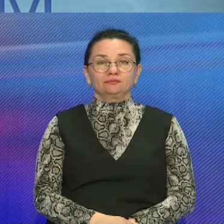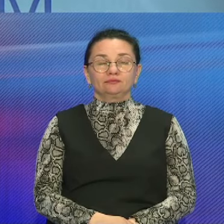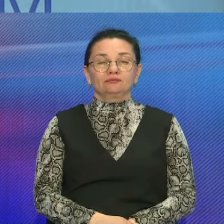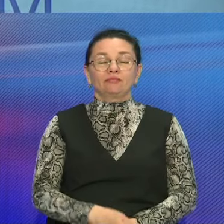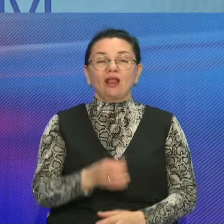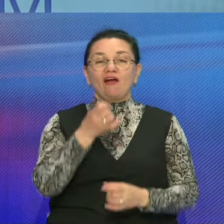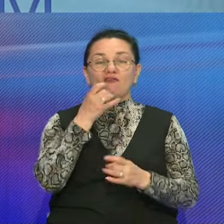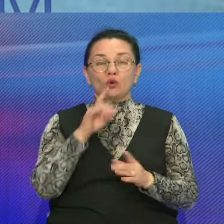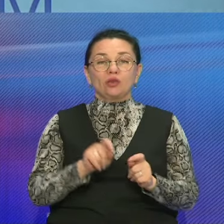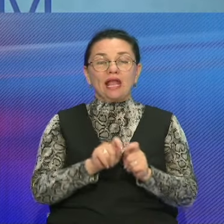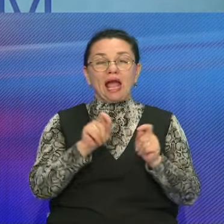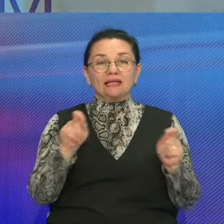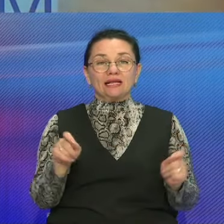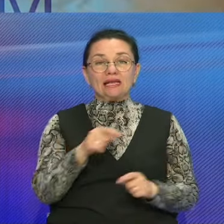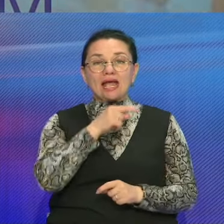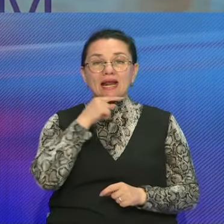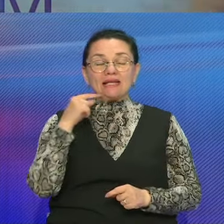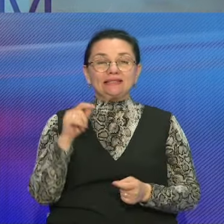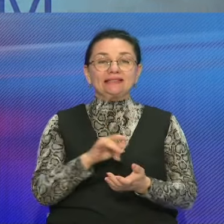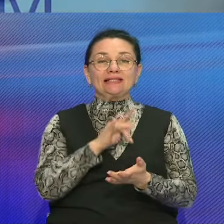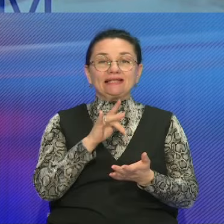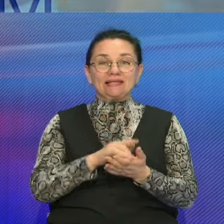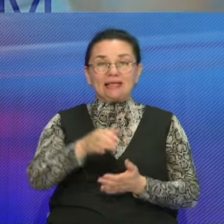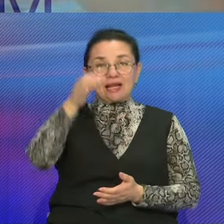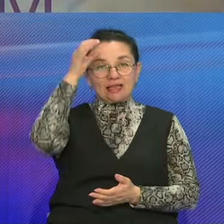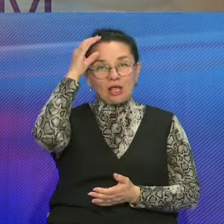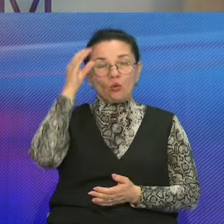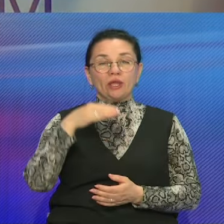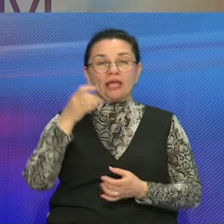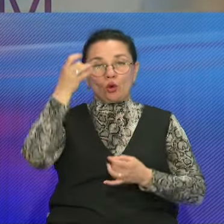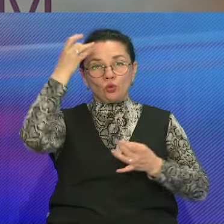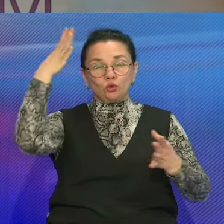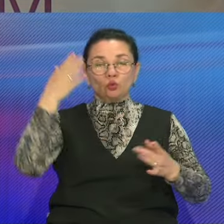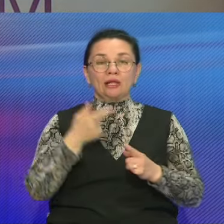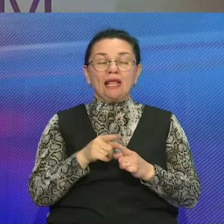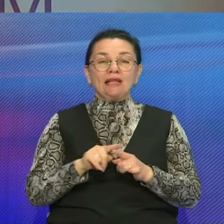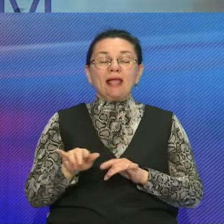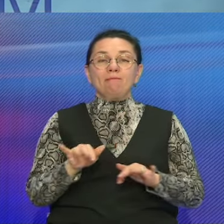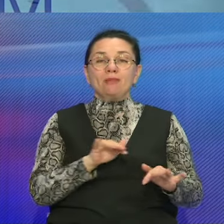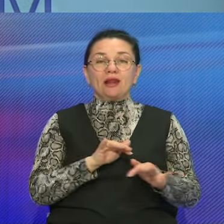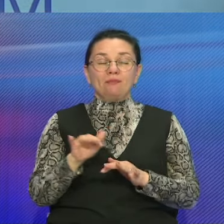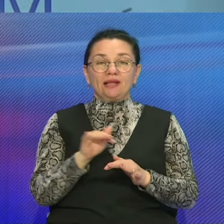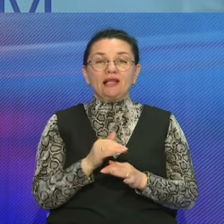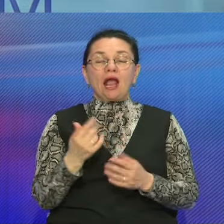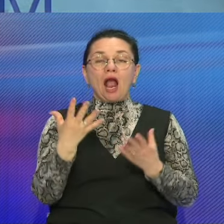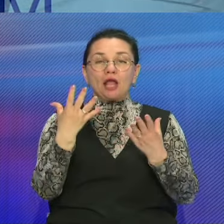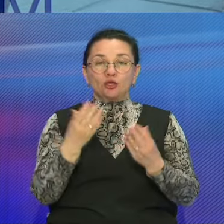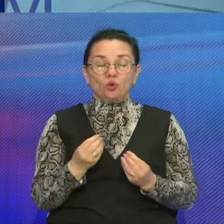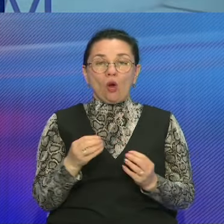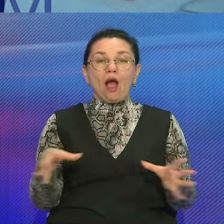У Гродні відкрили російський центр науки і культури. Урочисте мероприємство примірковане до Дня єднання народів Білорусі і